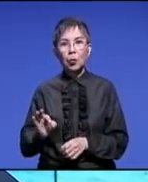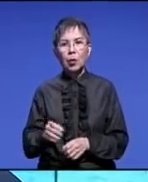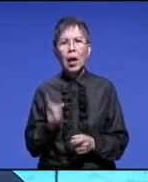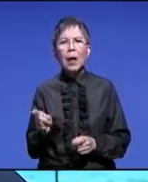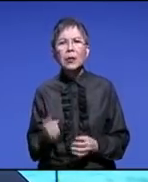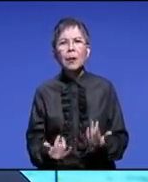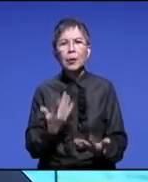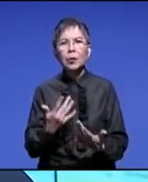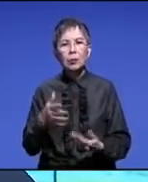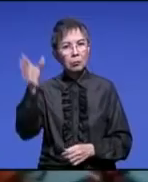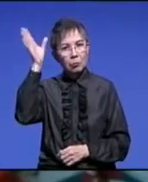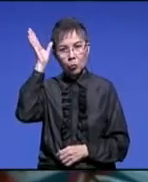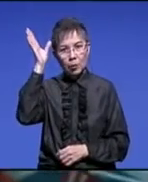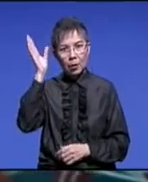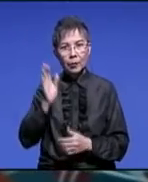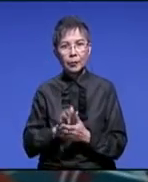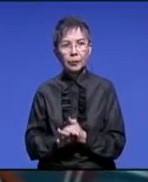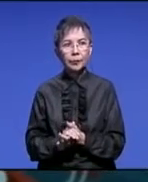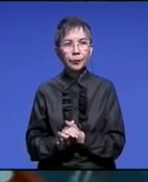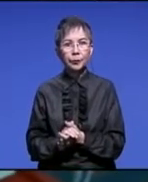belum diketahui.